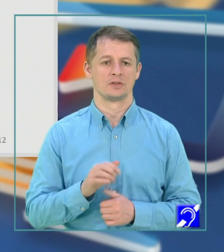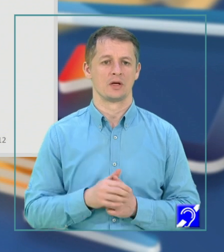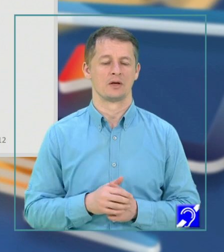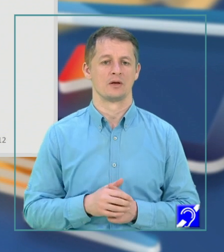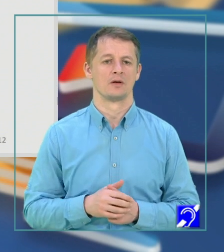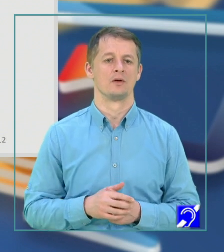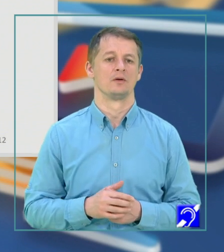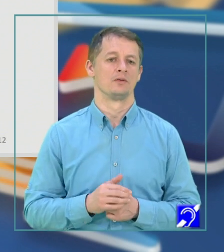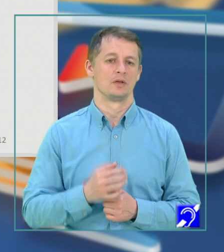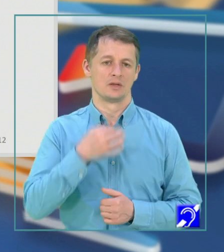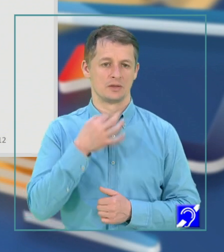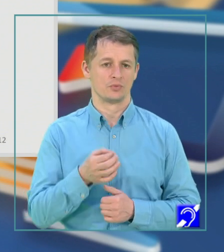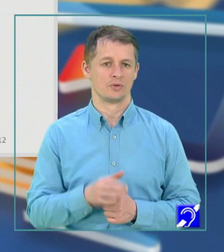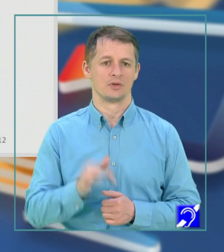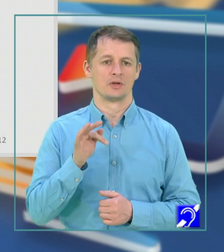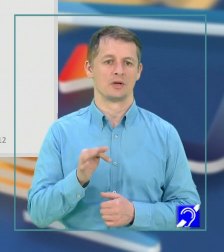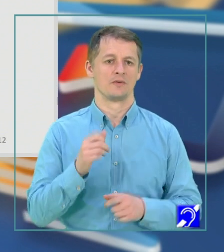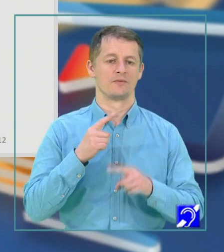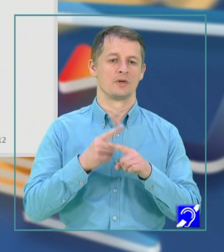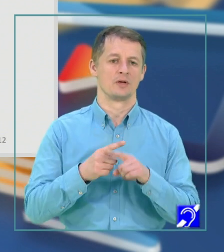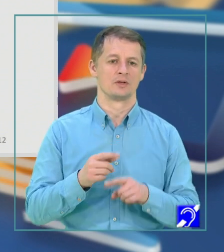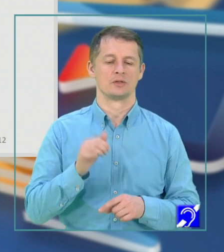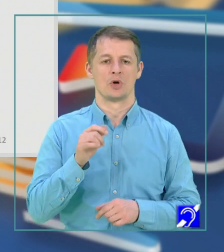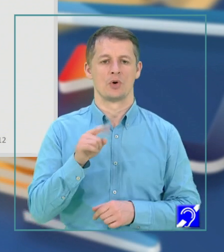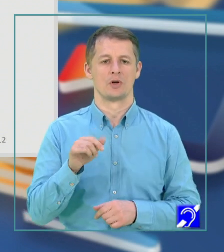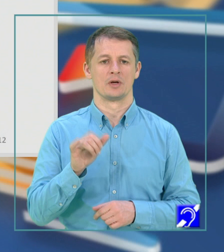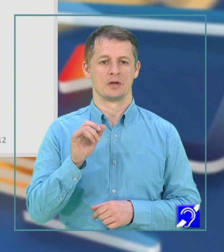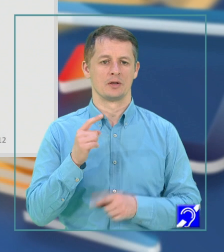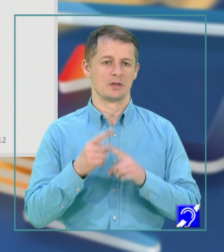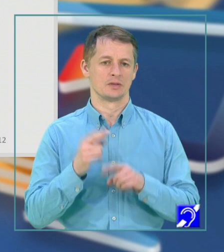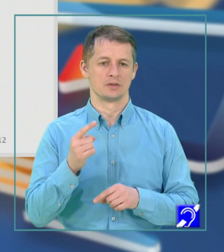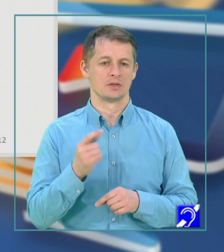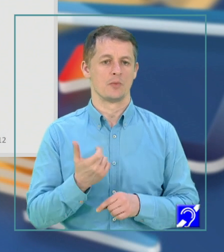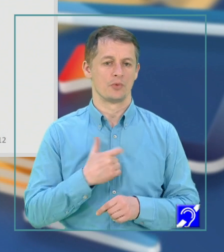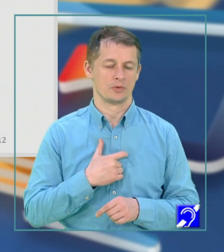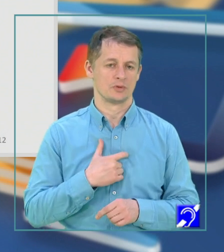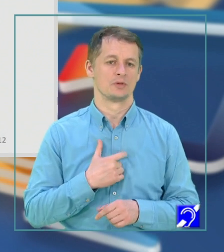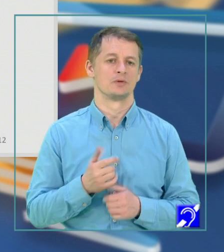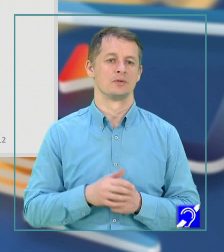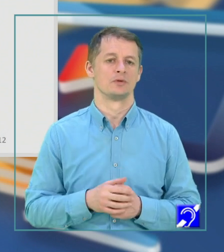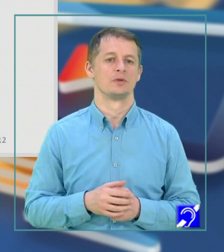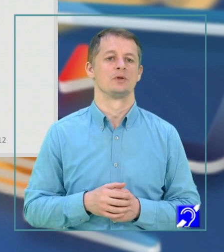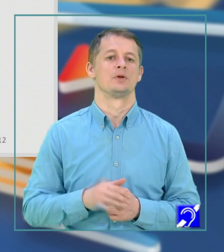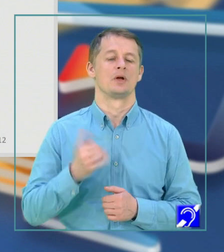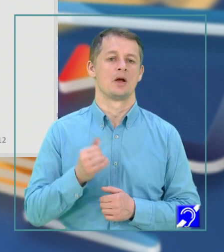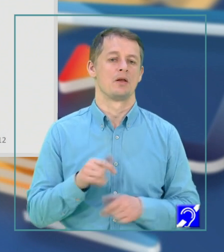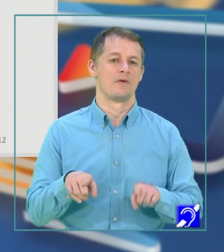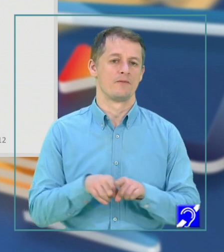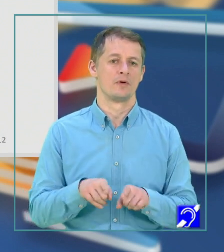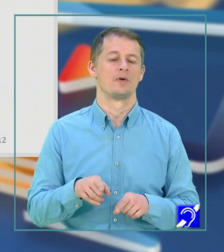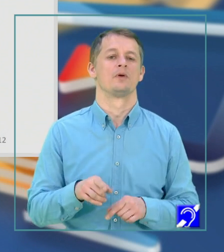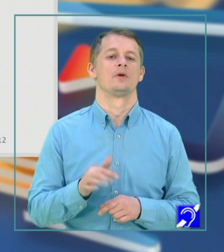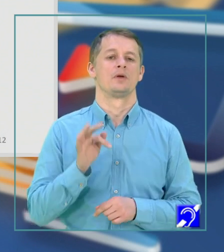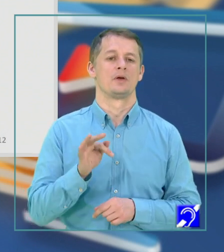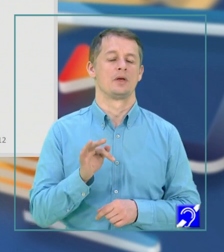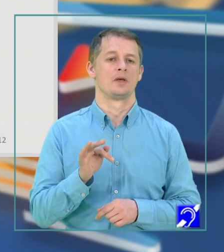că F de compusul de K elemente se poate scrie ca produs de imagini. F de X1 ori F de X2 ori F de XK